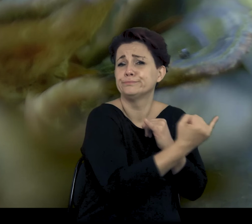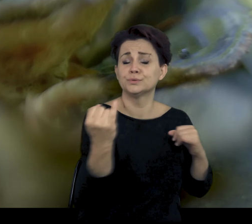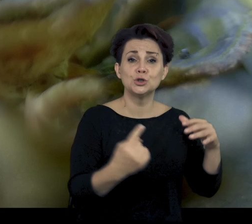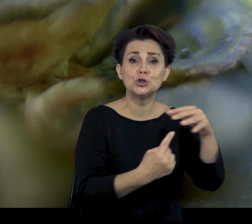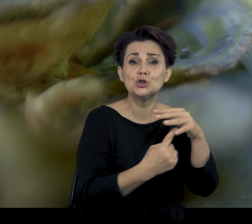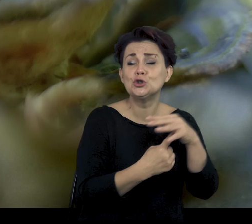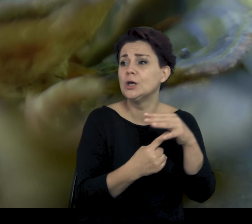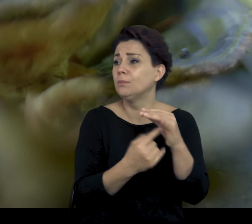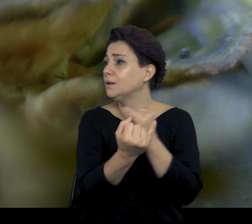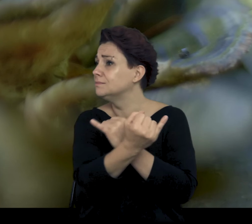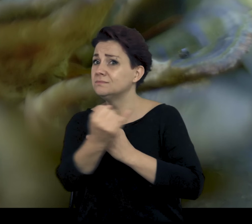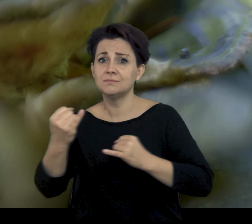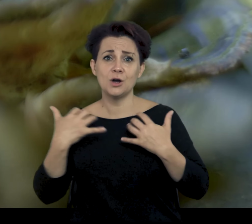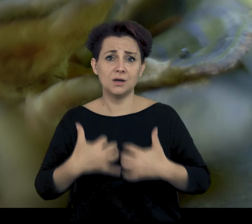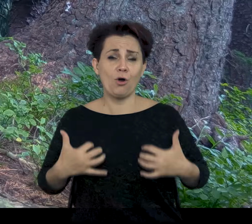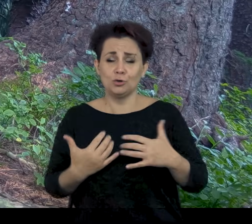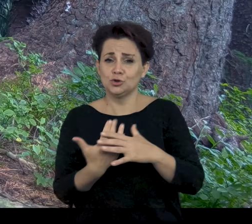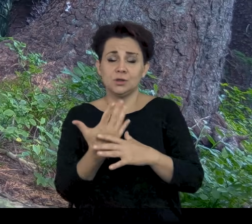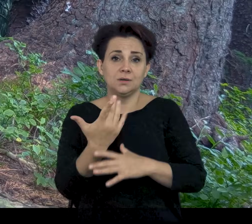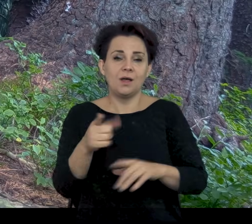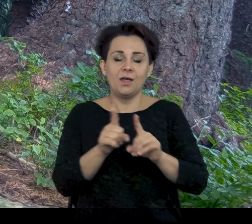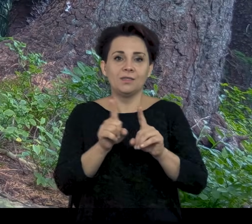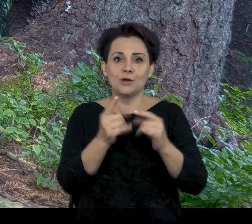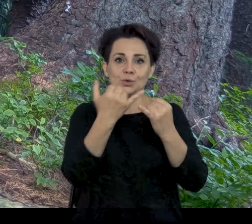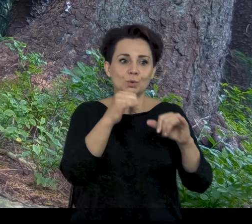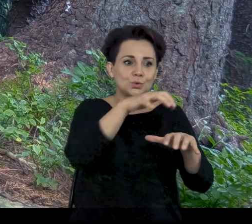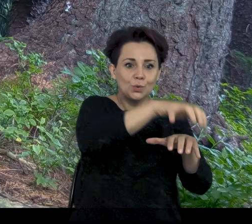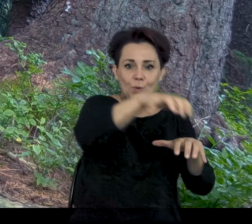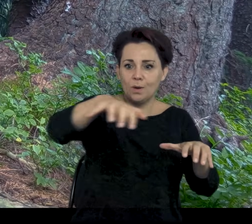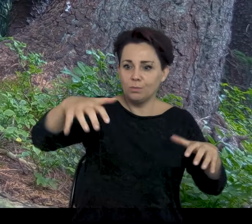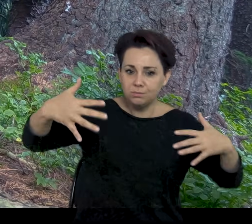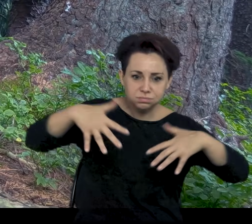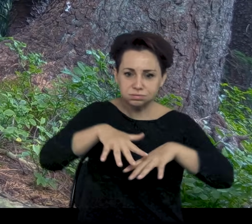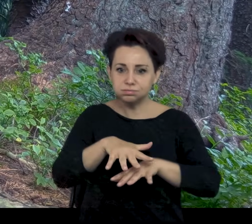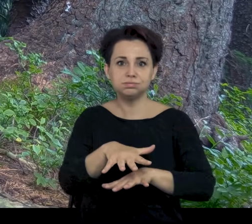gatunków grzybów, roślin i zwierząt, i niezwykłą mozaikę ekosystemów,